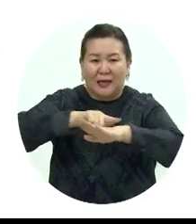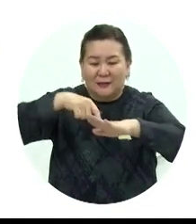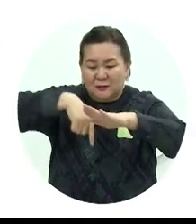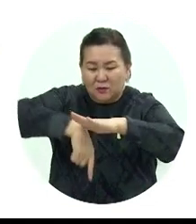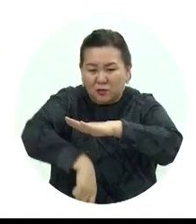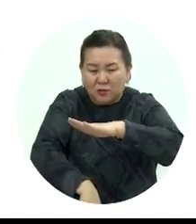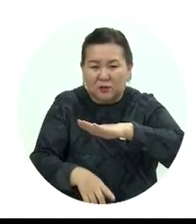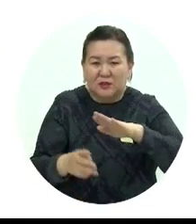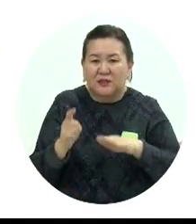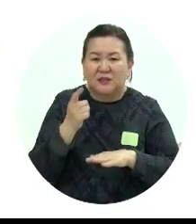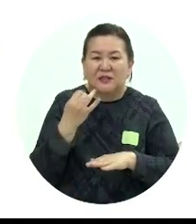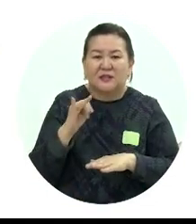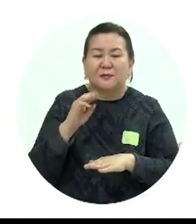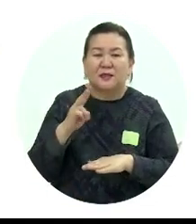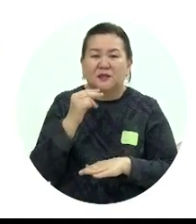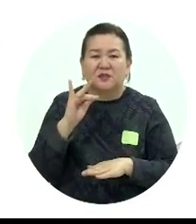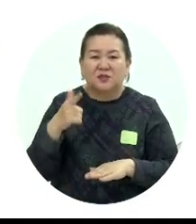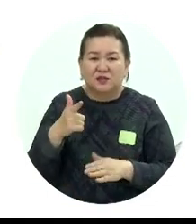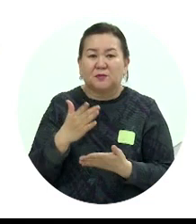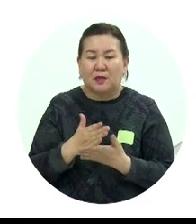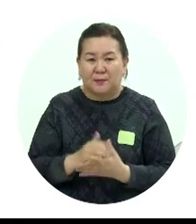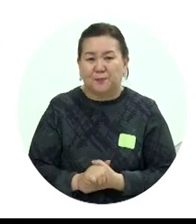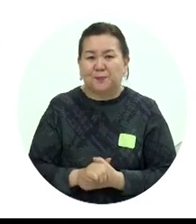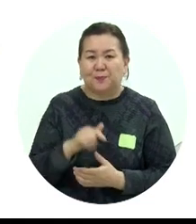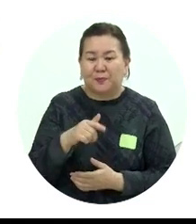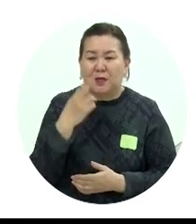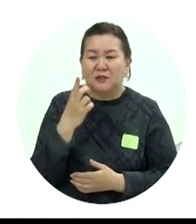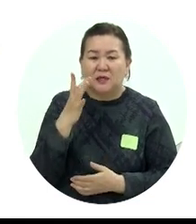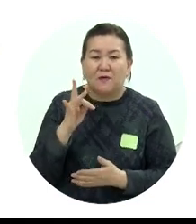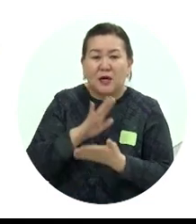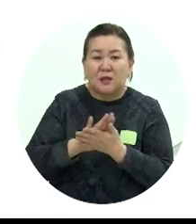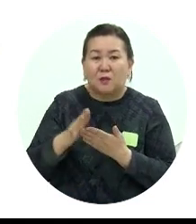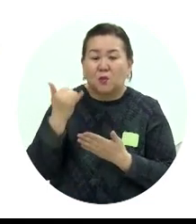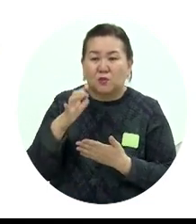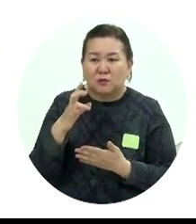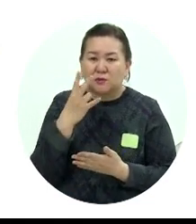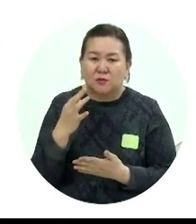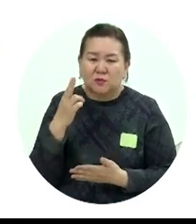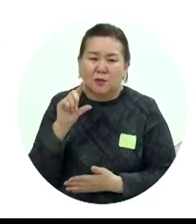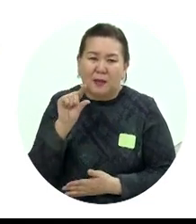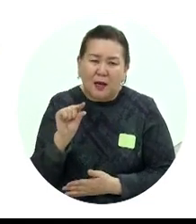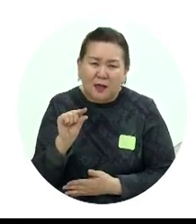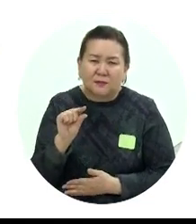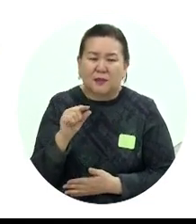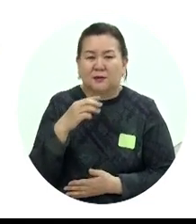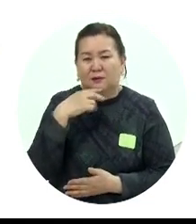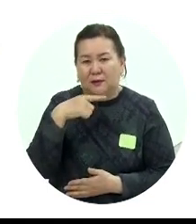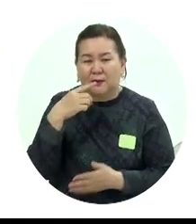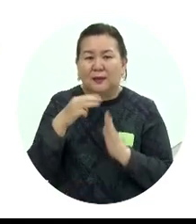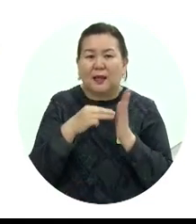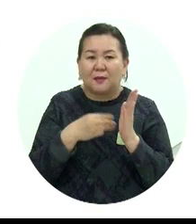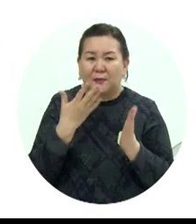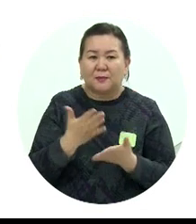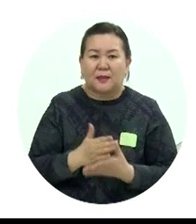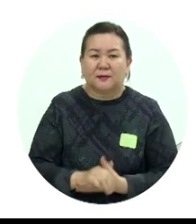одоо хий мандлын чийг гэсэн зүйлүүд эзэлж байгаа. За тэгэхээр бид нар бол цэвэр усны нөөц гэдэгтэр бол маш бага хэмжээний усны талаар ярилцах гэж